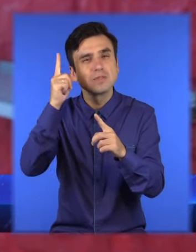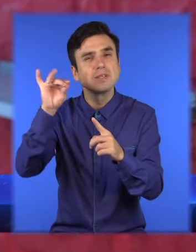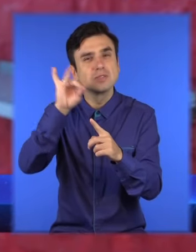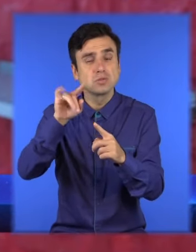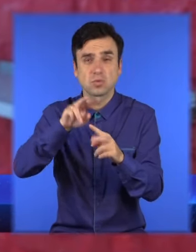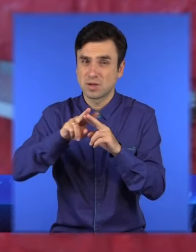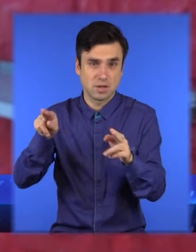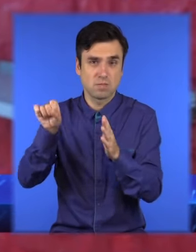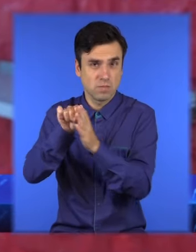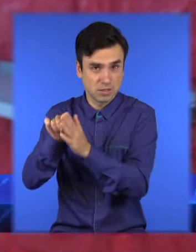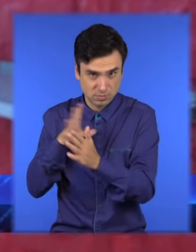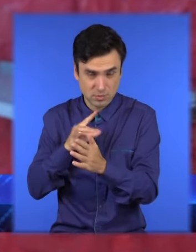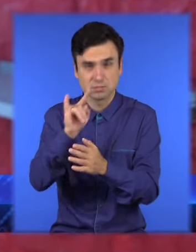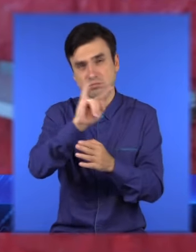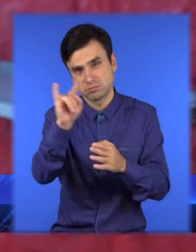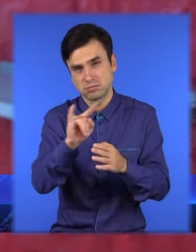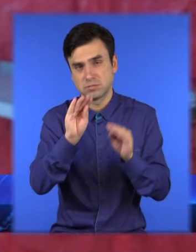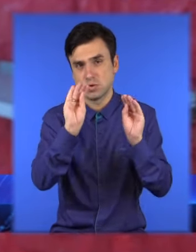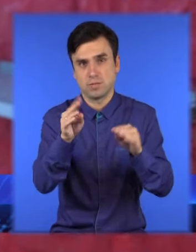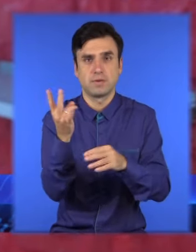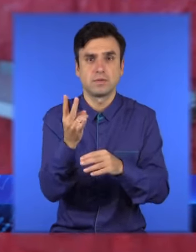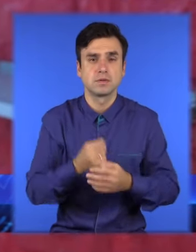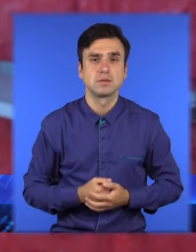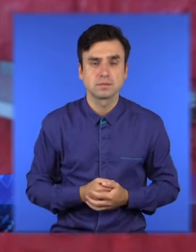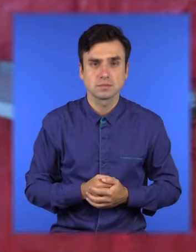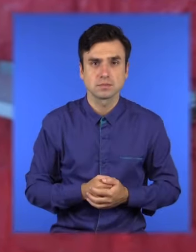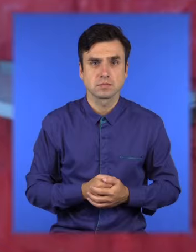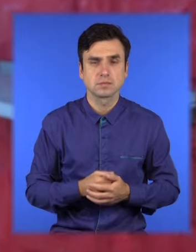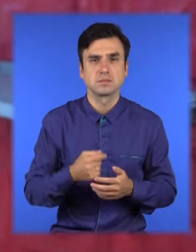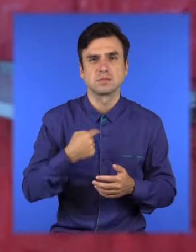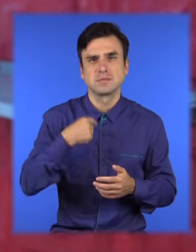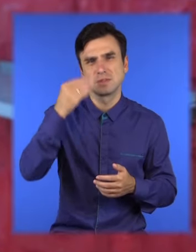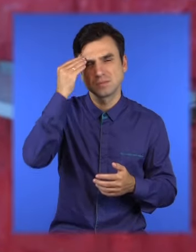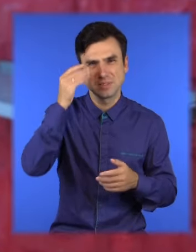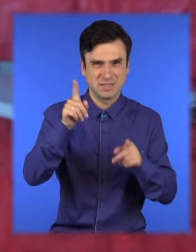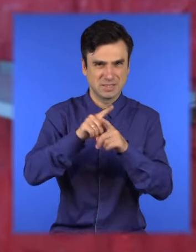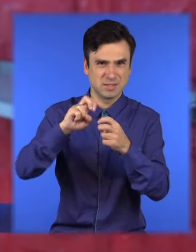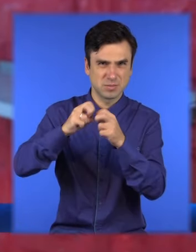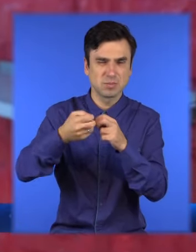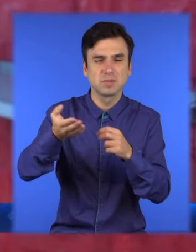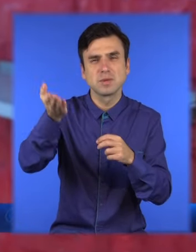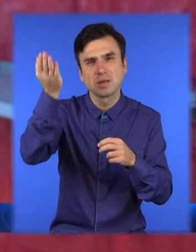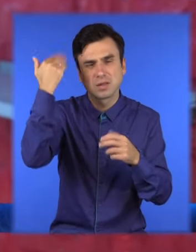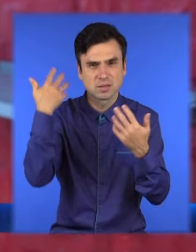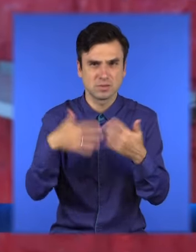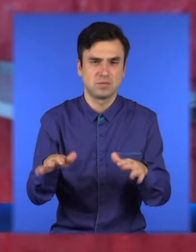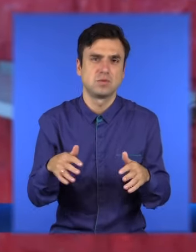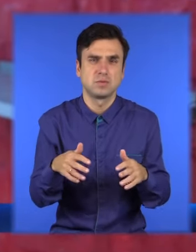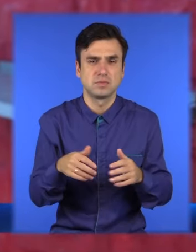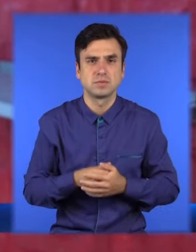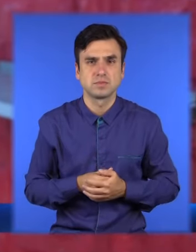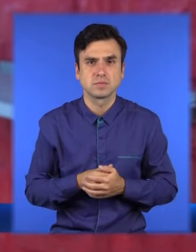я думаю, вже всі роки незалежності. На жаль, в суспільстві не акцентують увагу на